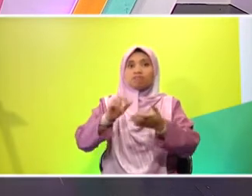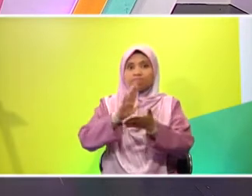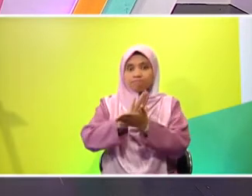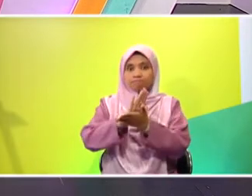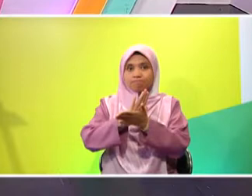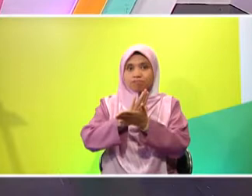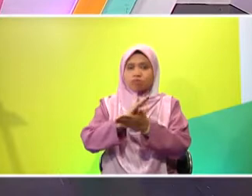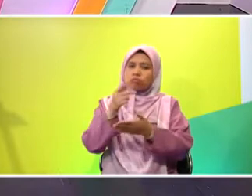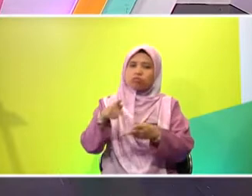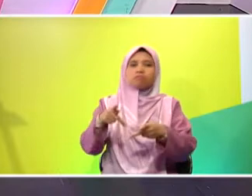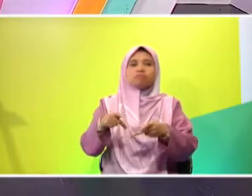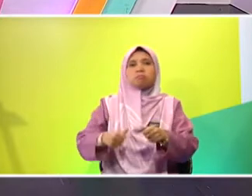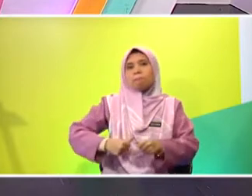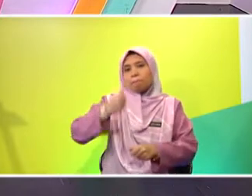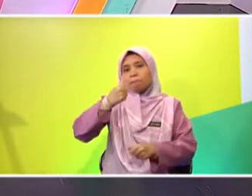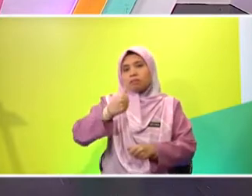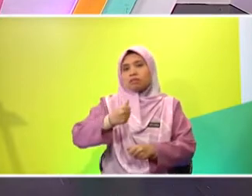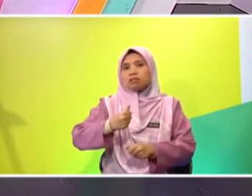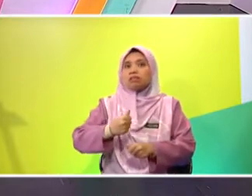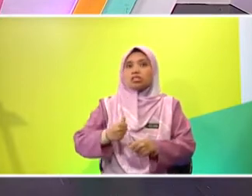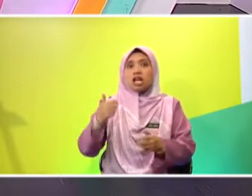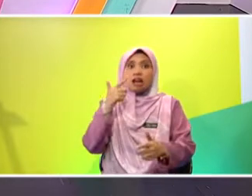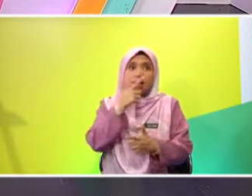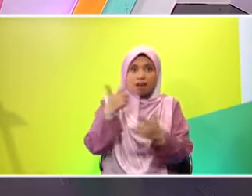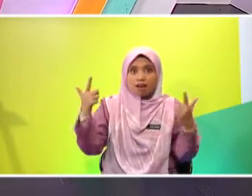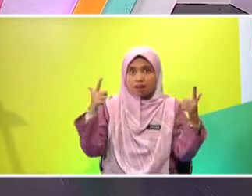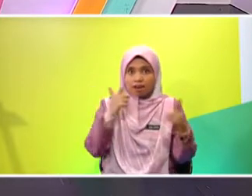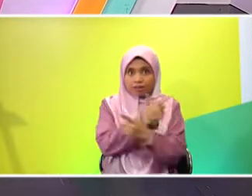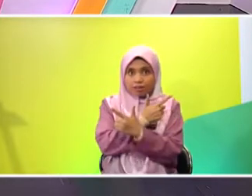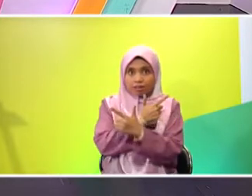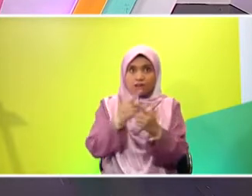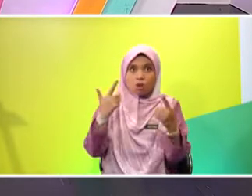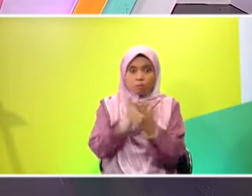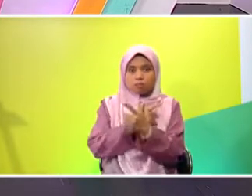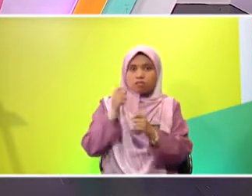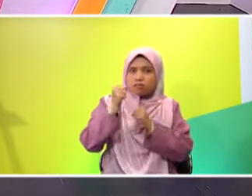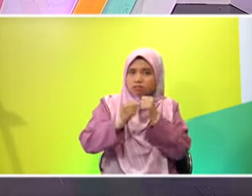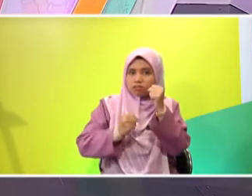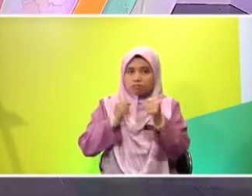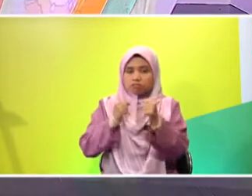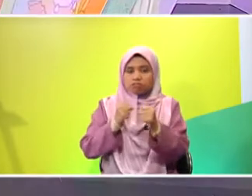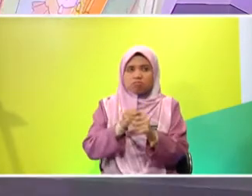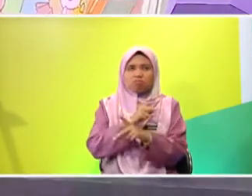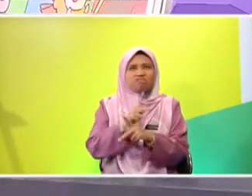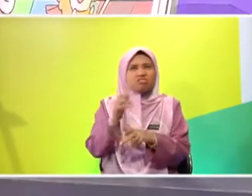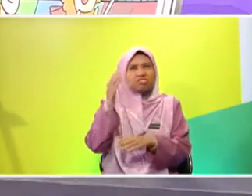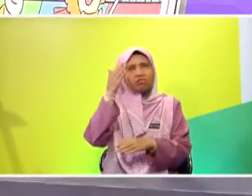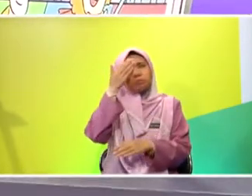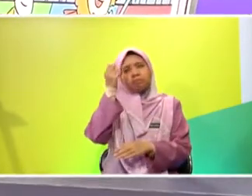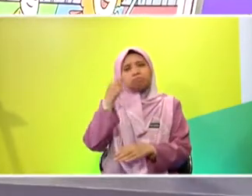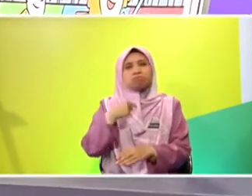menang acara larian aku pernah menang juga acara lompat tinggi Tak silap aku juga